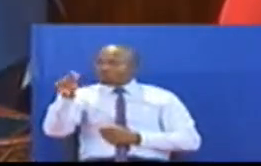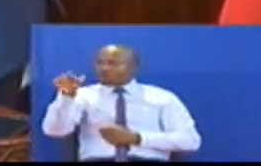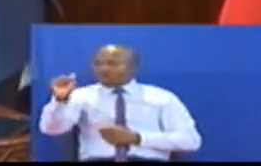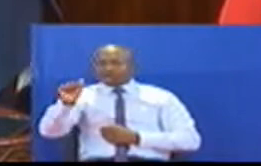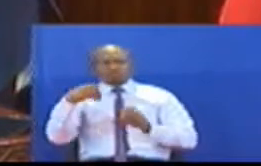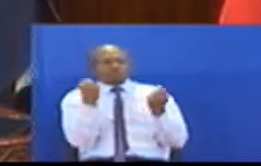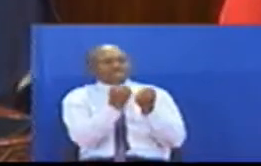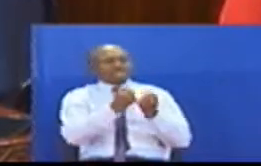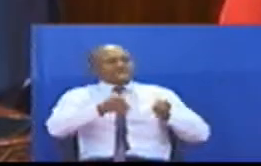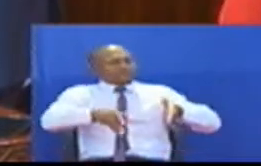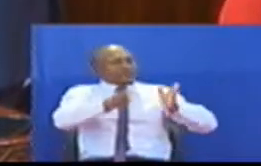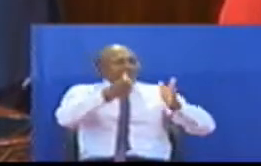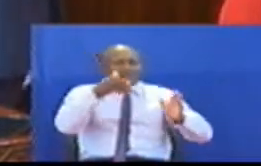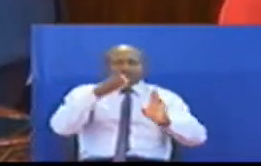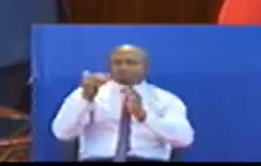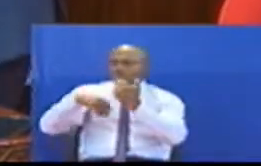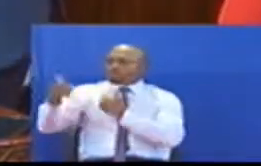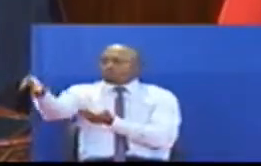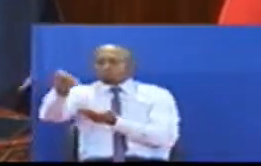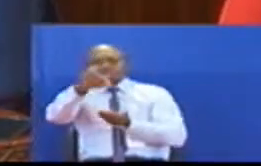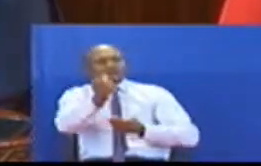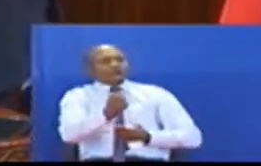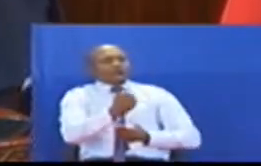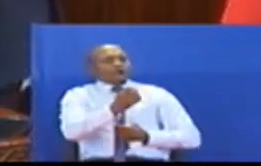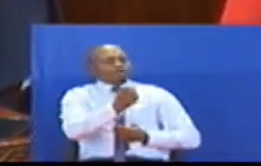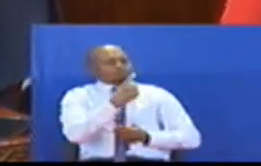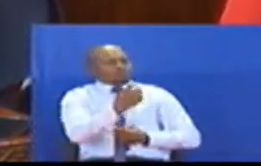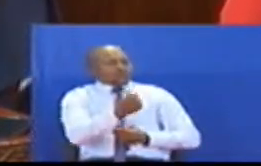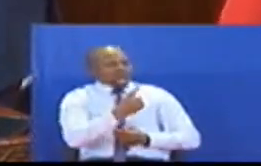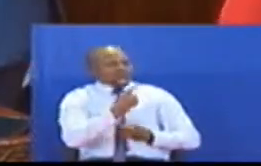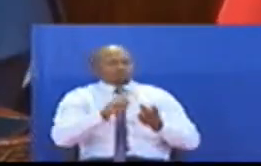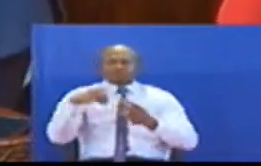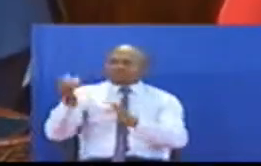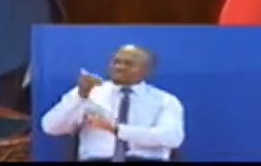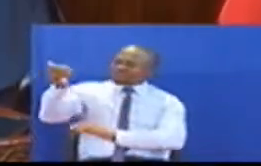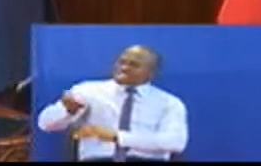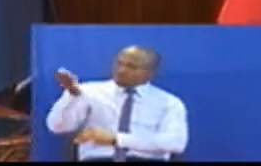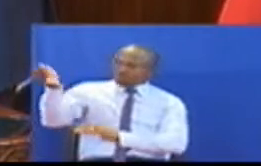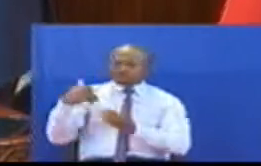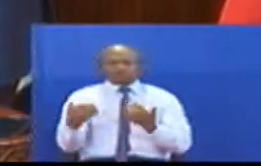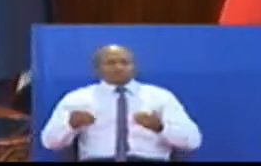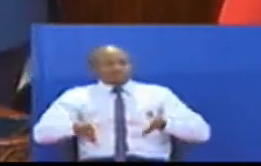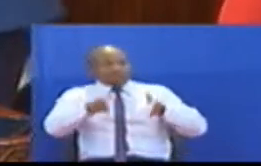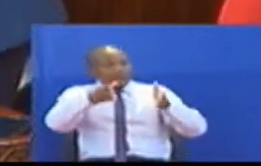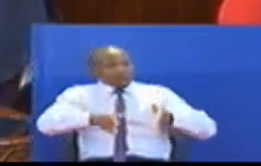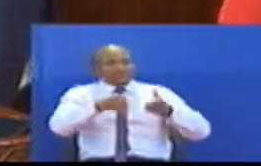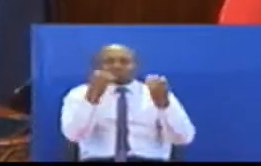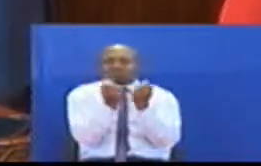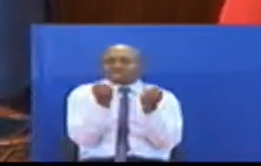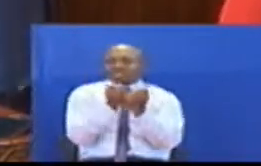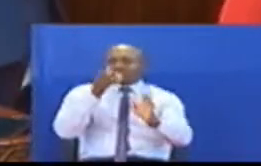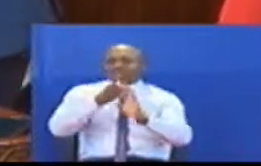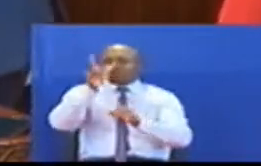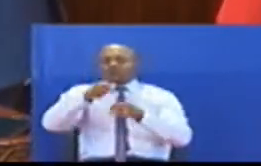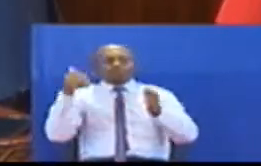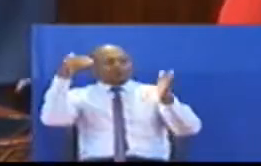kukusanya kura. Maana hizo kura tutazifuata vijijini, Mheshimiwa Spika. Kwa hiyo barabara zitengenezwe ili watu waweze kufika,